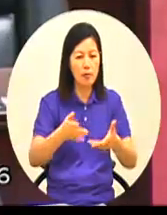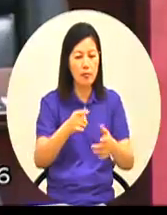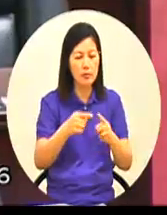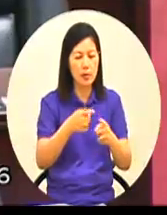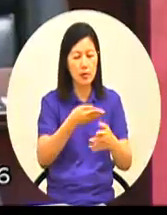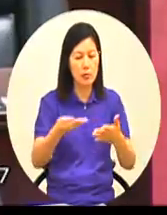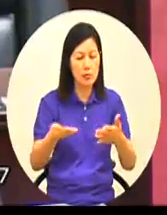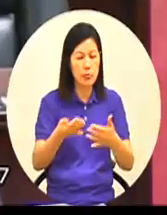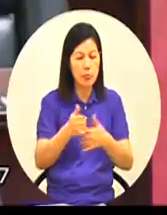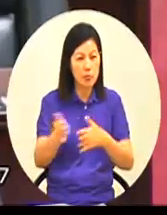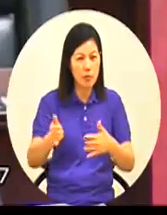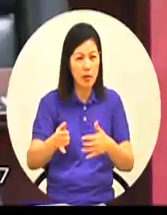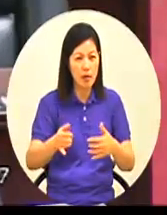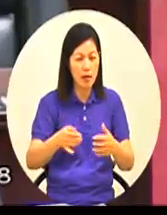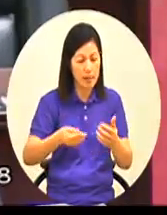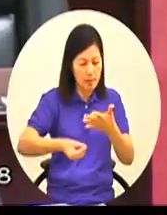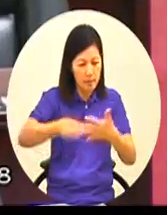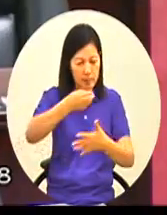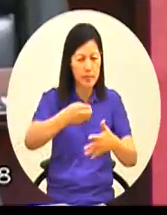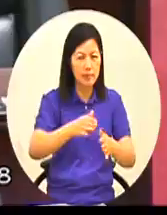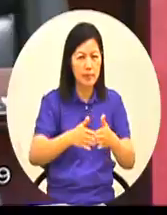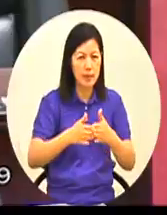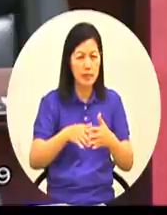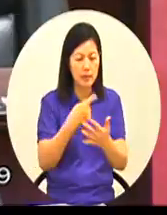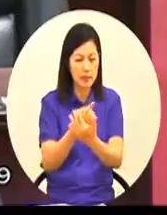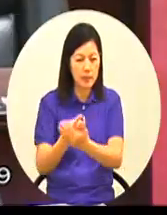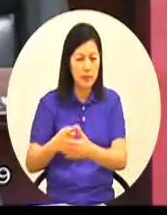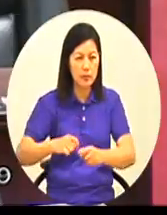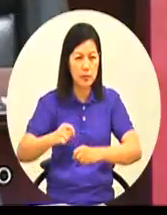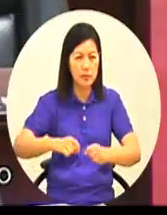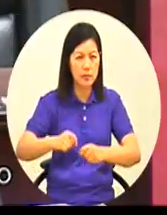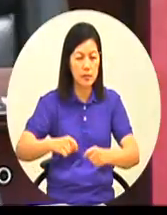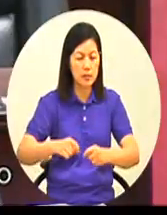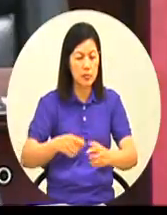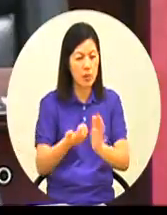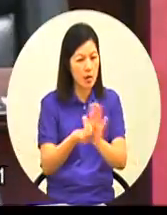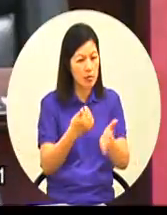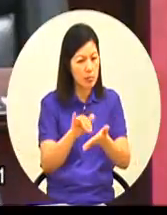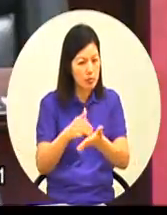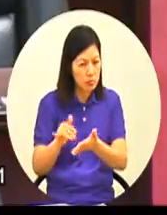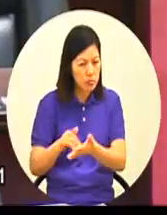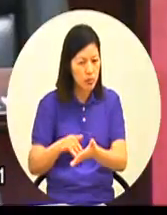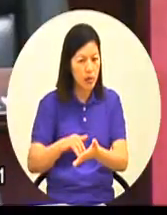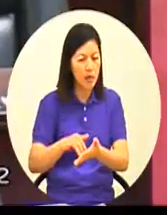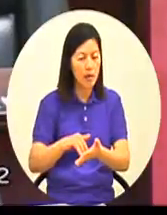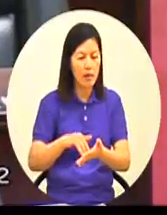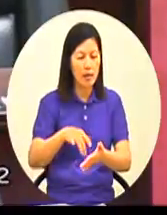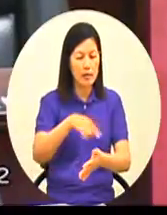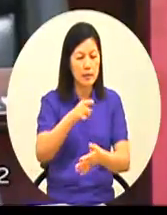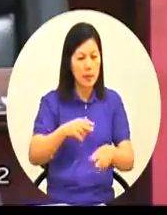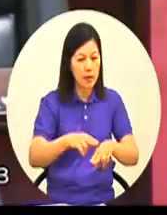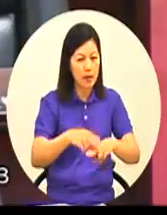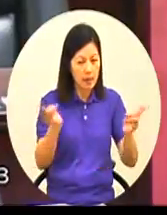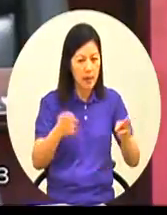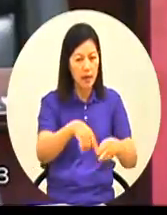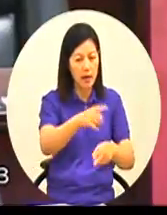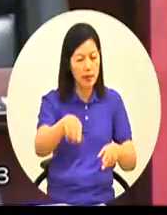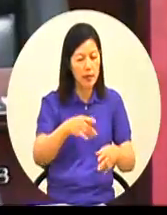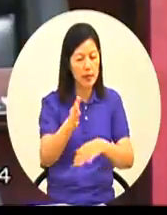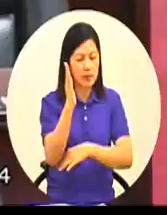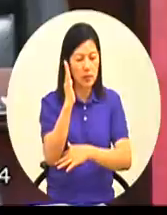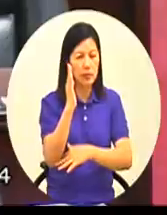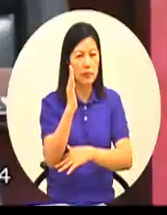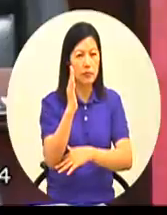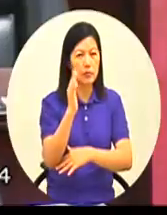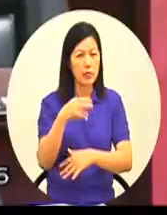有这些来承办相关参与式计划的、参与式预算的，包括开放政府的，包括